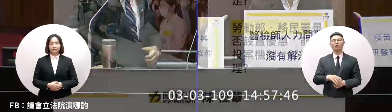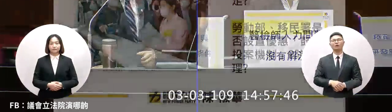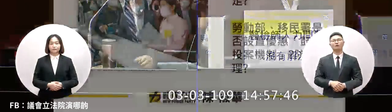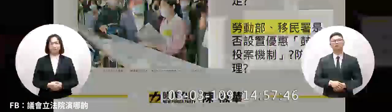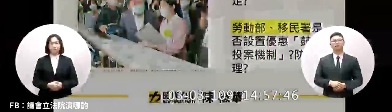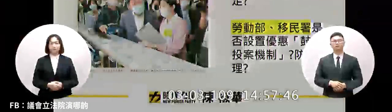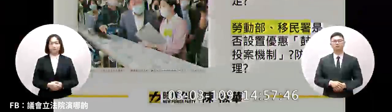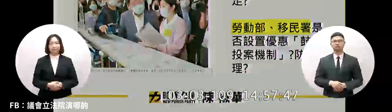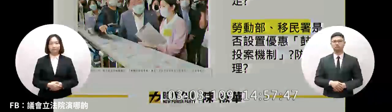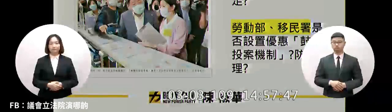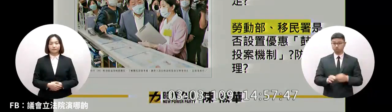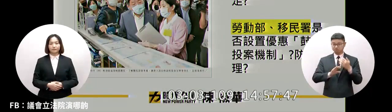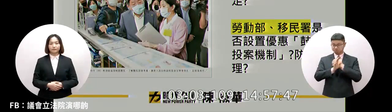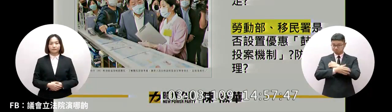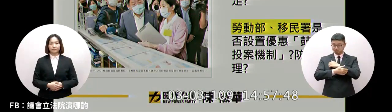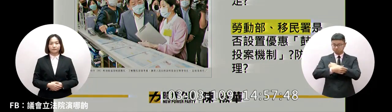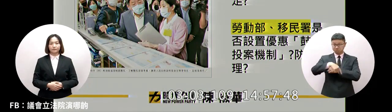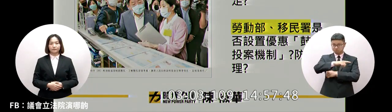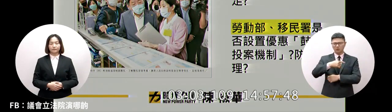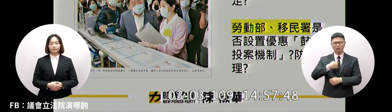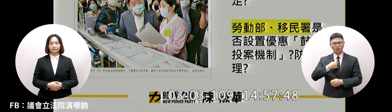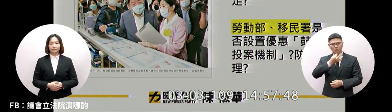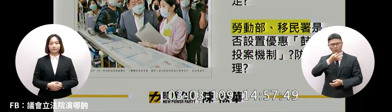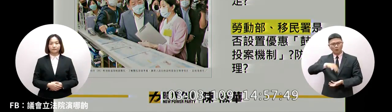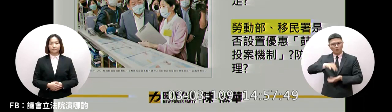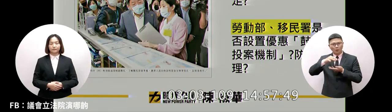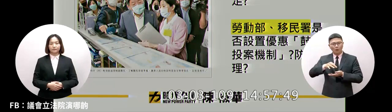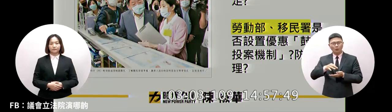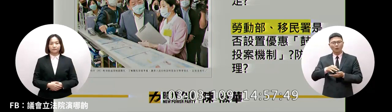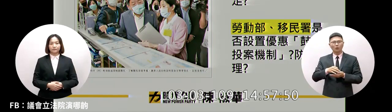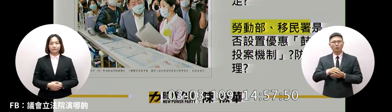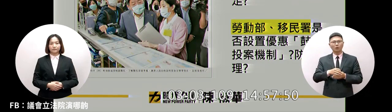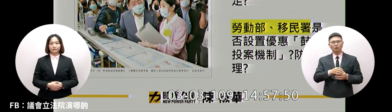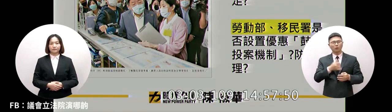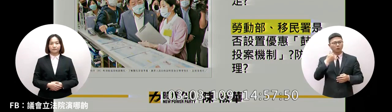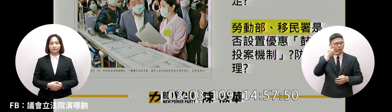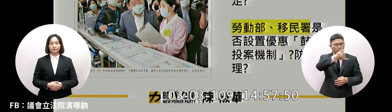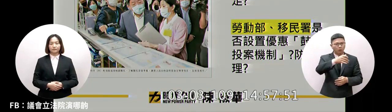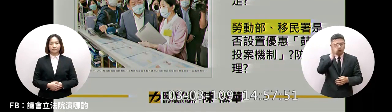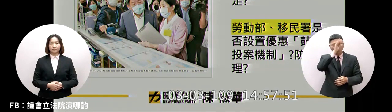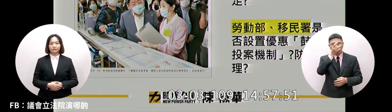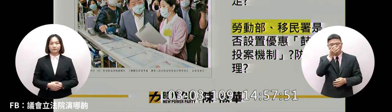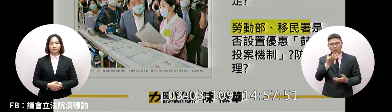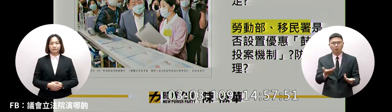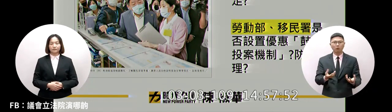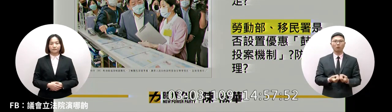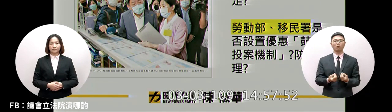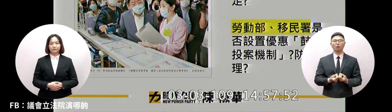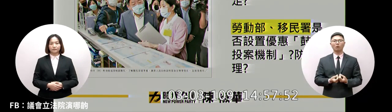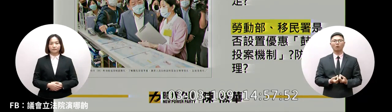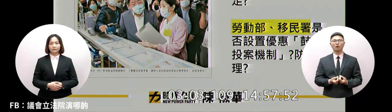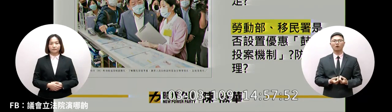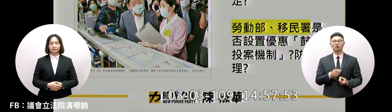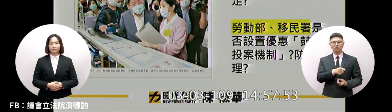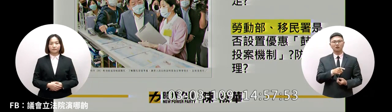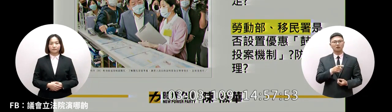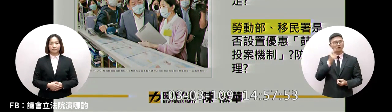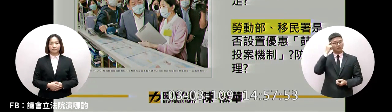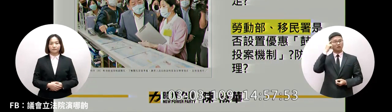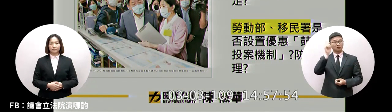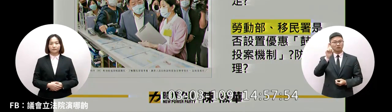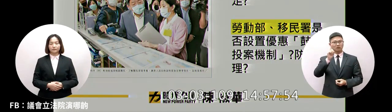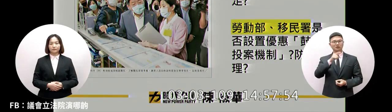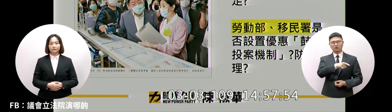就是我们也担心，就是有所谓的失联移工。那失联移工就是所谓的他不合